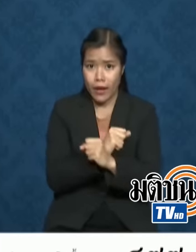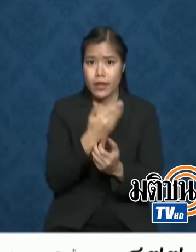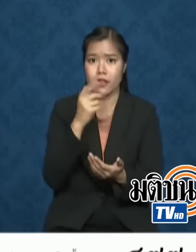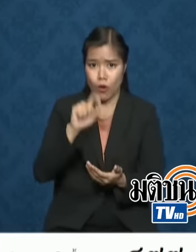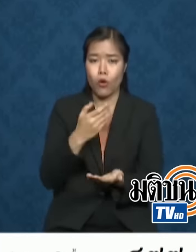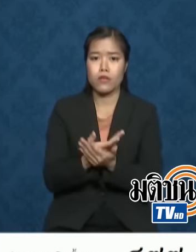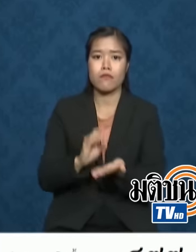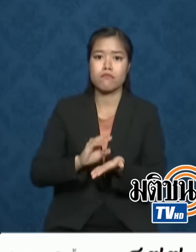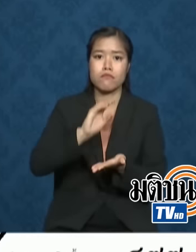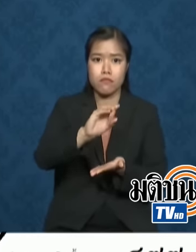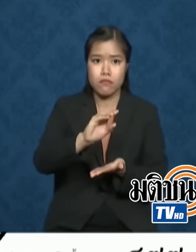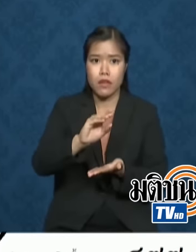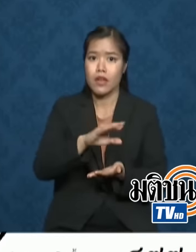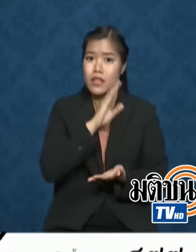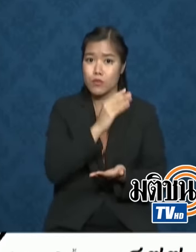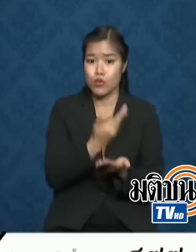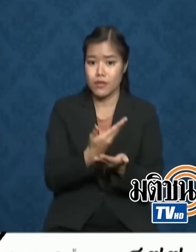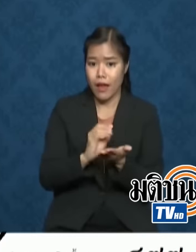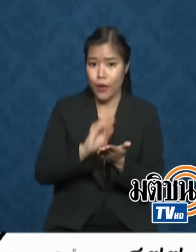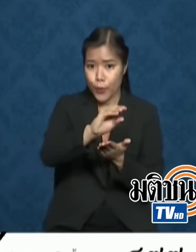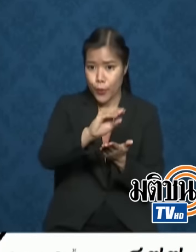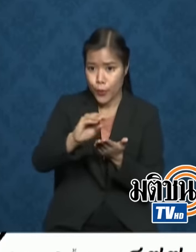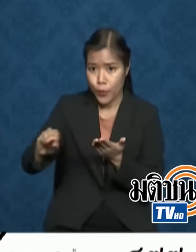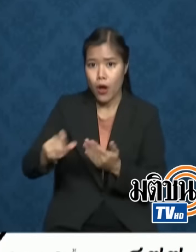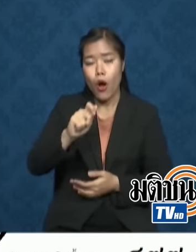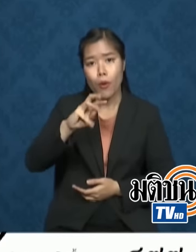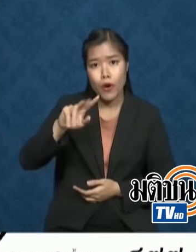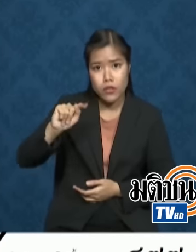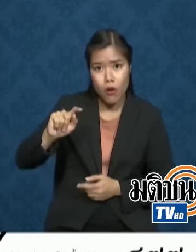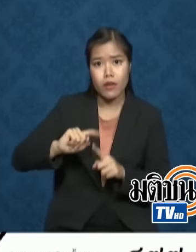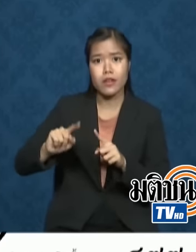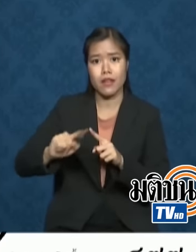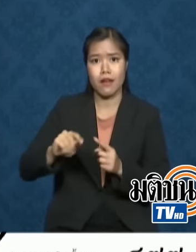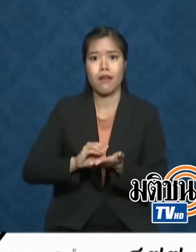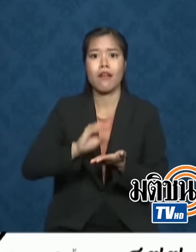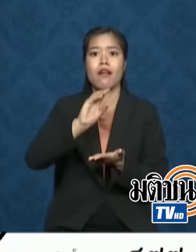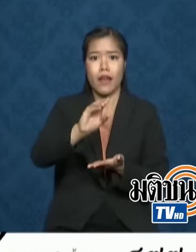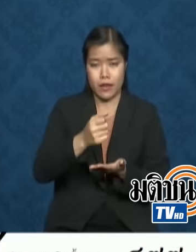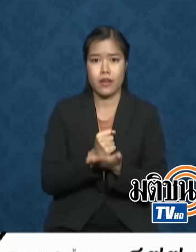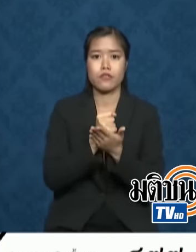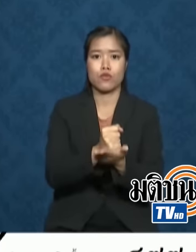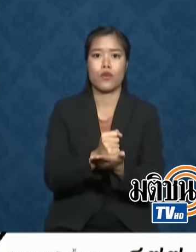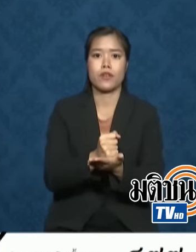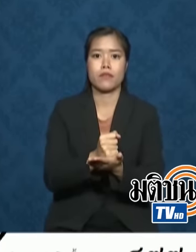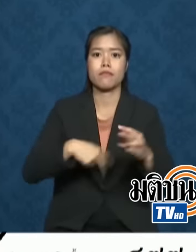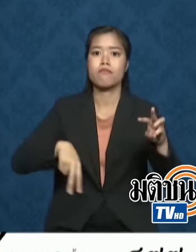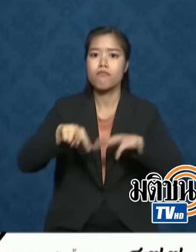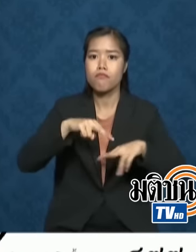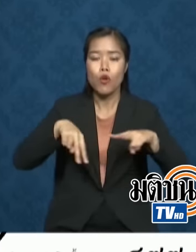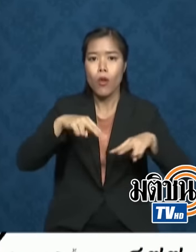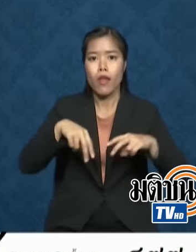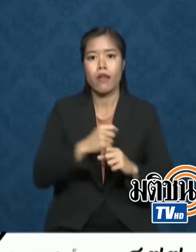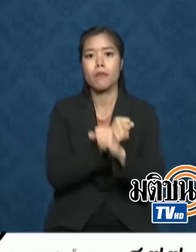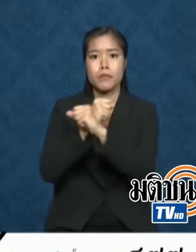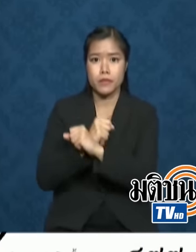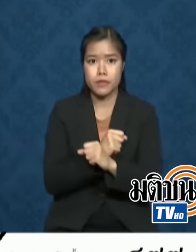าณตัวนี้ส่วนนี้กระจายให้ท้องถิ่นจัดทำดีกว่าเพื่อจะได้กระจายห้องปลอดฝุ่นให้มันครอบคลุมทุกที่แล้วในส่วนที่2คณะรัฐมนตรีให้กระทรว